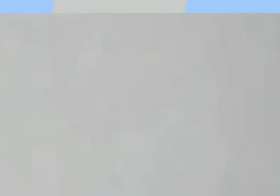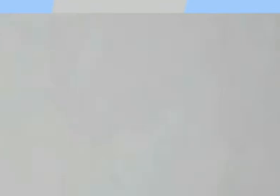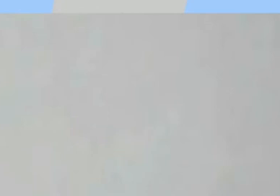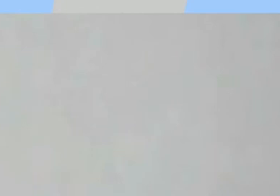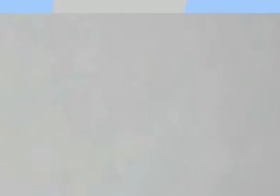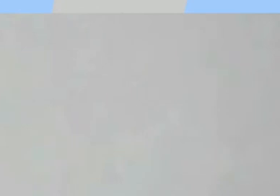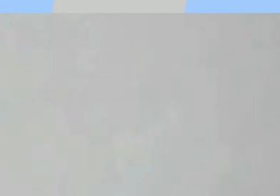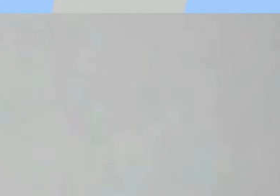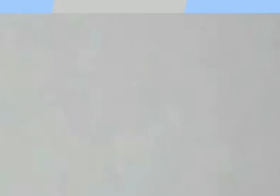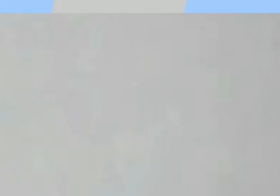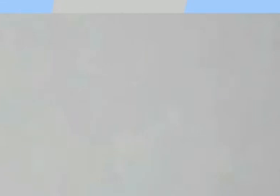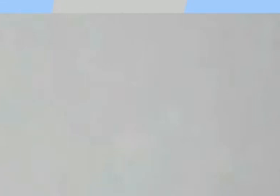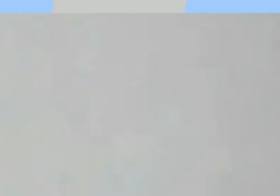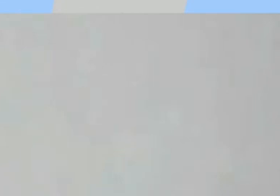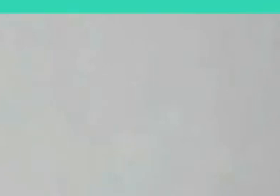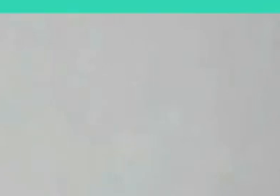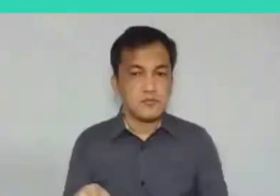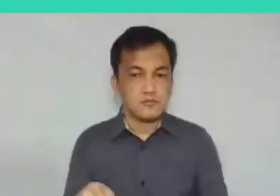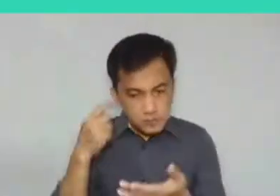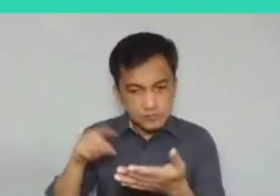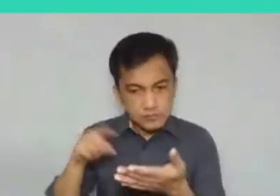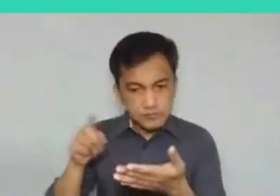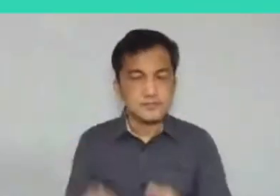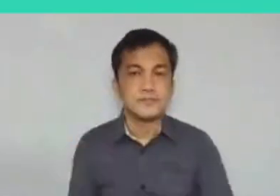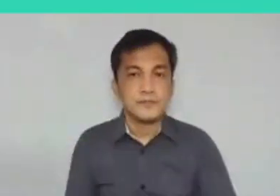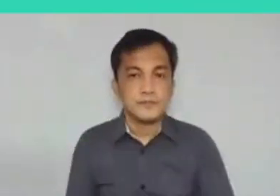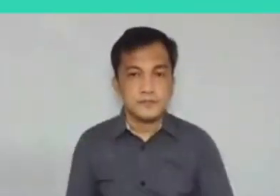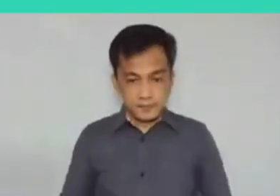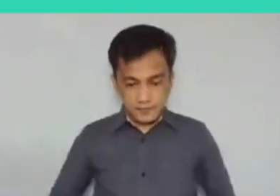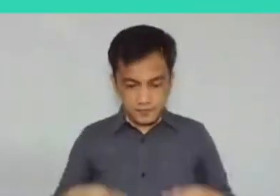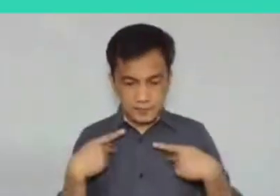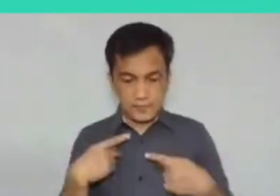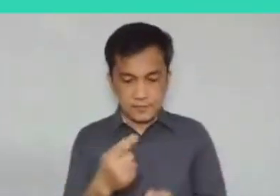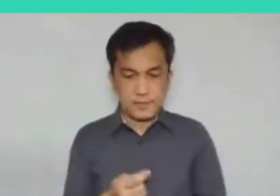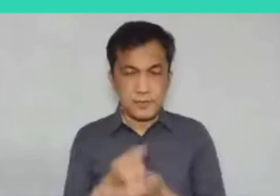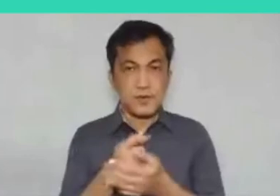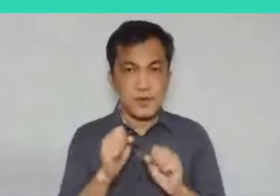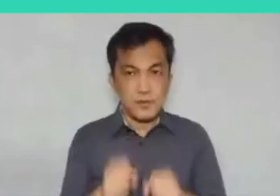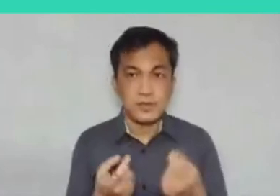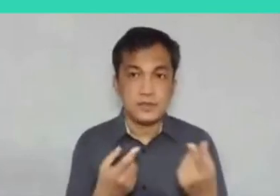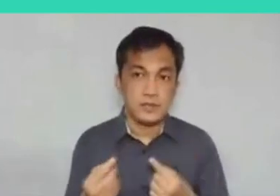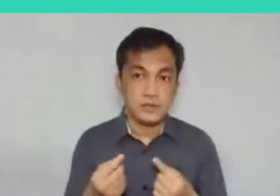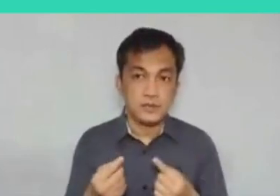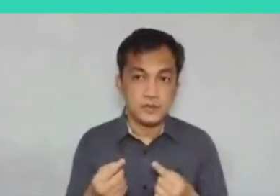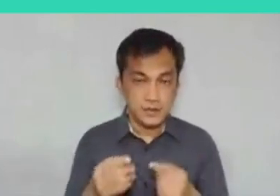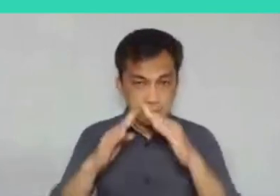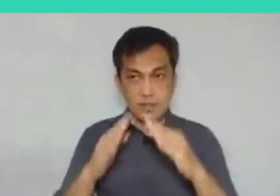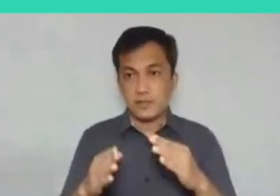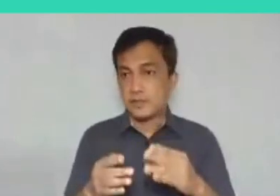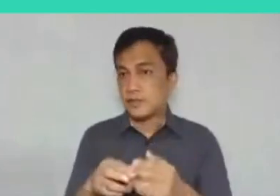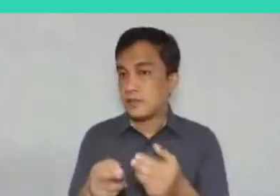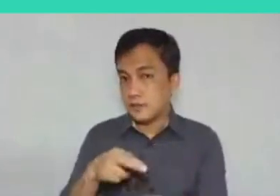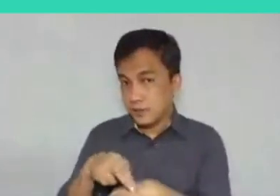Physiatrist para Masuri. Physical Therapy na maaaring gawin sa bahay ang inirekomenda kay Juana.